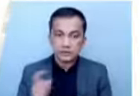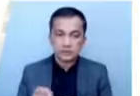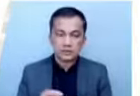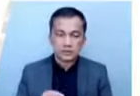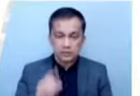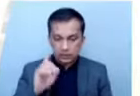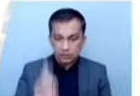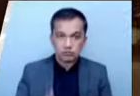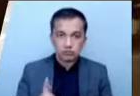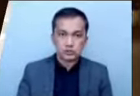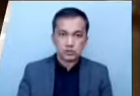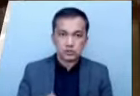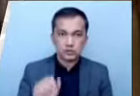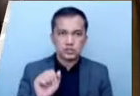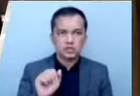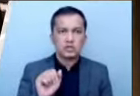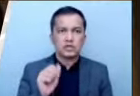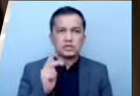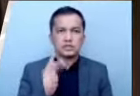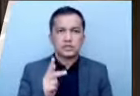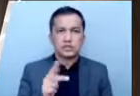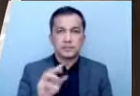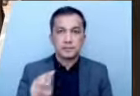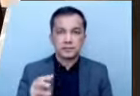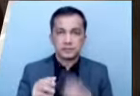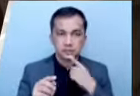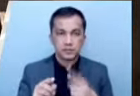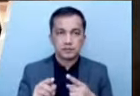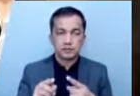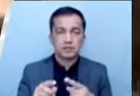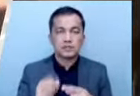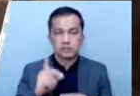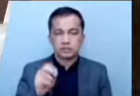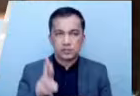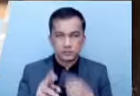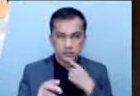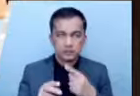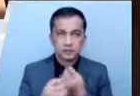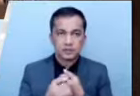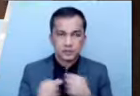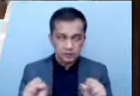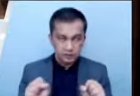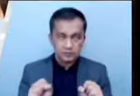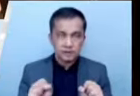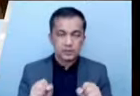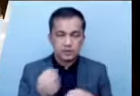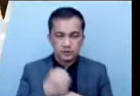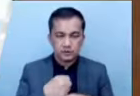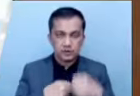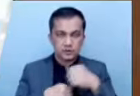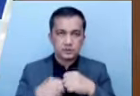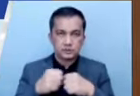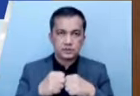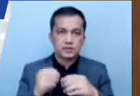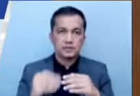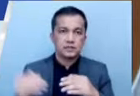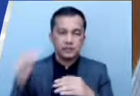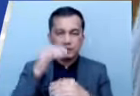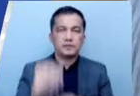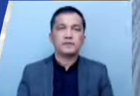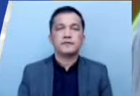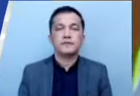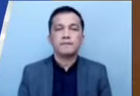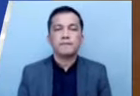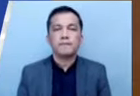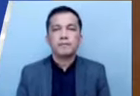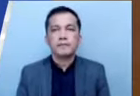ang hinuhukay na subway, pero pagtitiyak ng DOTR, ligtas ang mga istruktura sa ibabaw. Yung kanilang mga pag-aari, yung